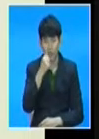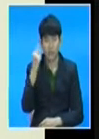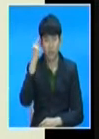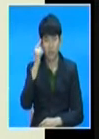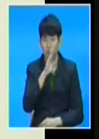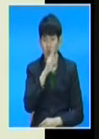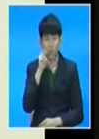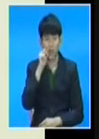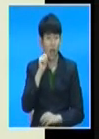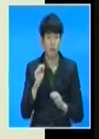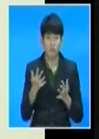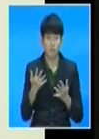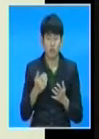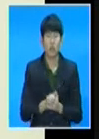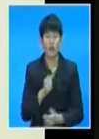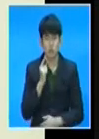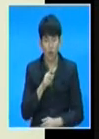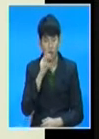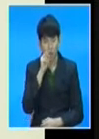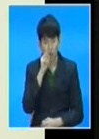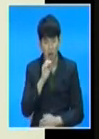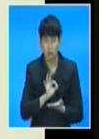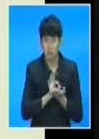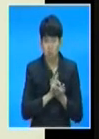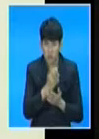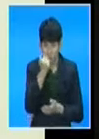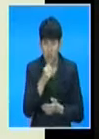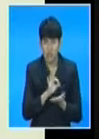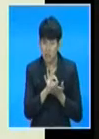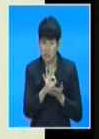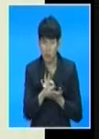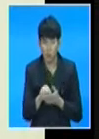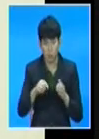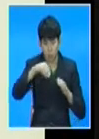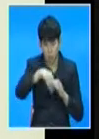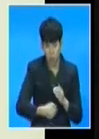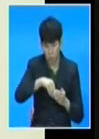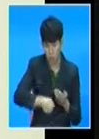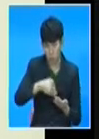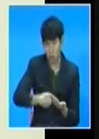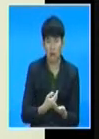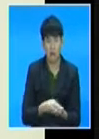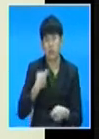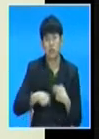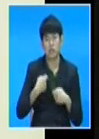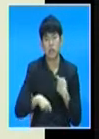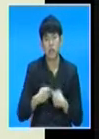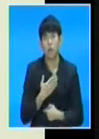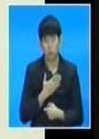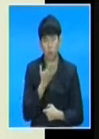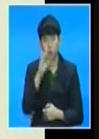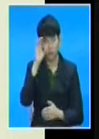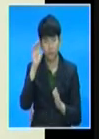าเขาไม่มีน้ำจะต้องซื้อน้ำหรือจะต้องขุดน้ำบาดาลไม่ลดต้นไม้เขาจะลำบากนะอันนี้ก็น้อมนำมาอีกภ